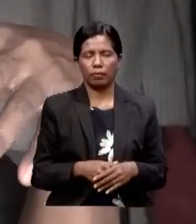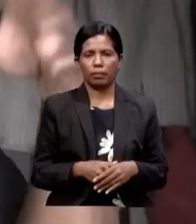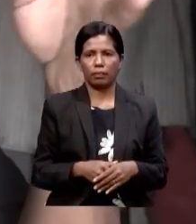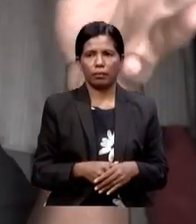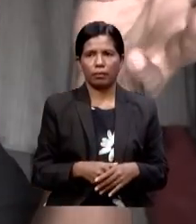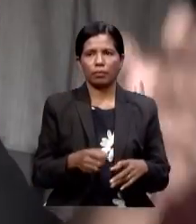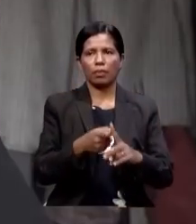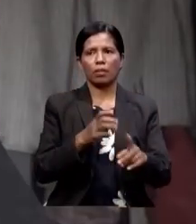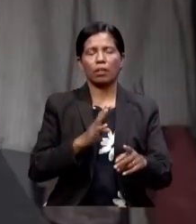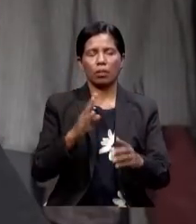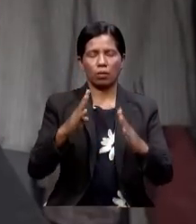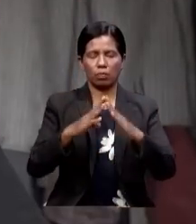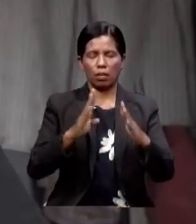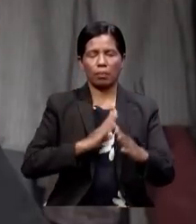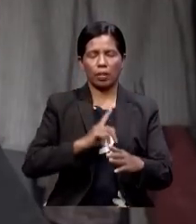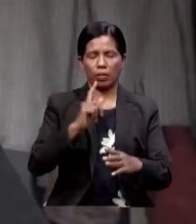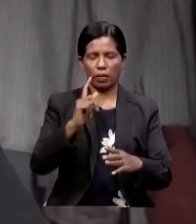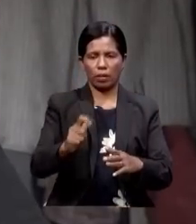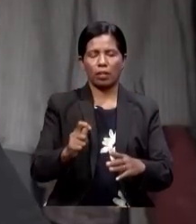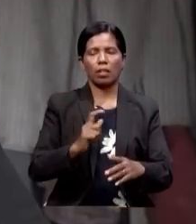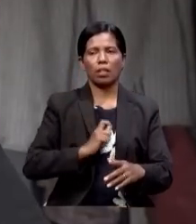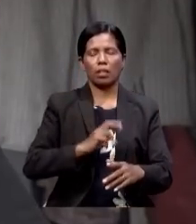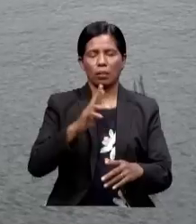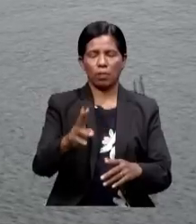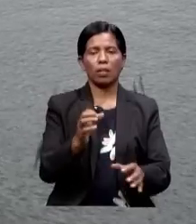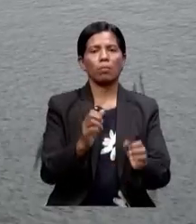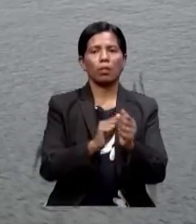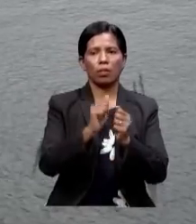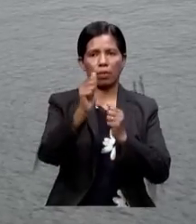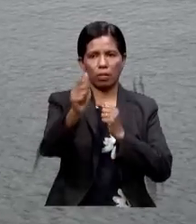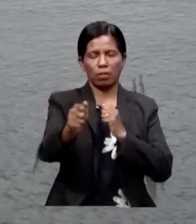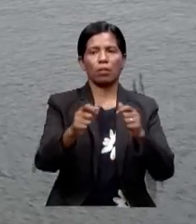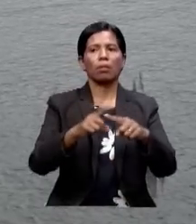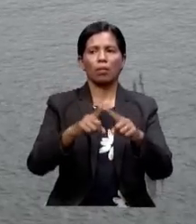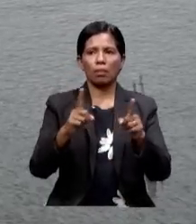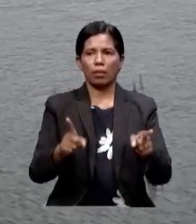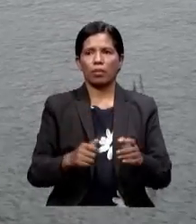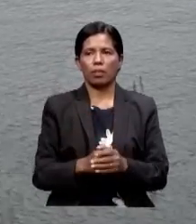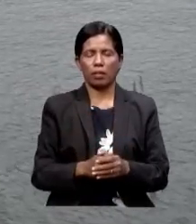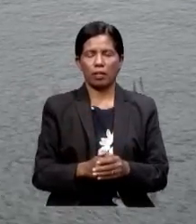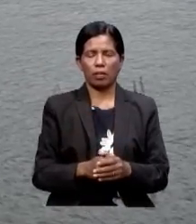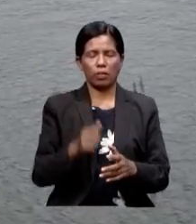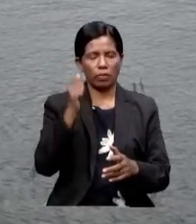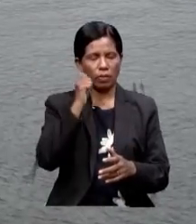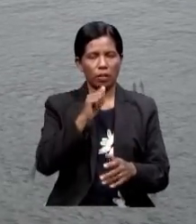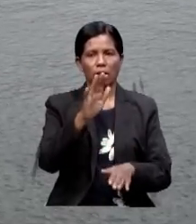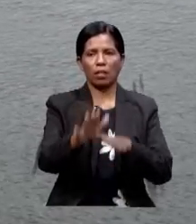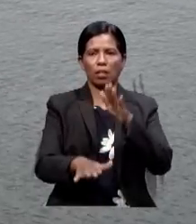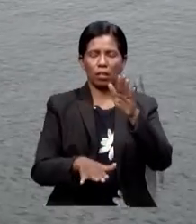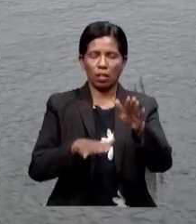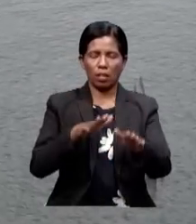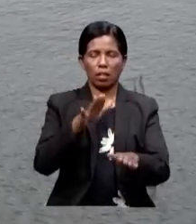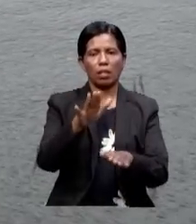Husi uma beto tasi batibar, masko distanse dok. Mebe, inam faluk ne lau ain dalam rumah